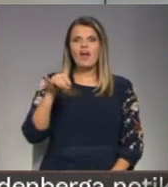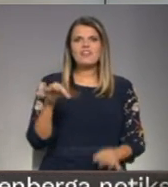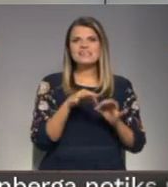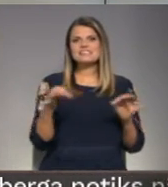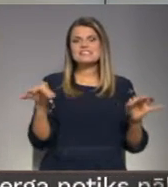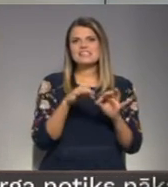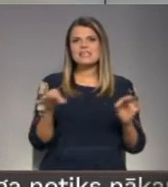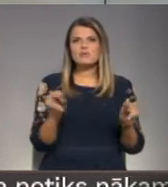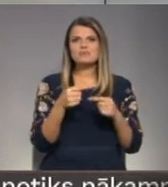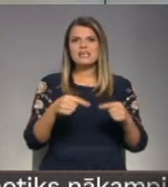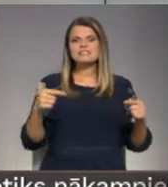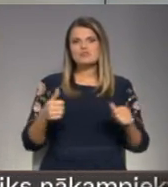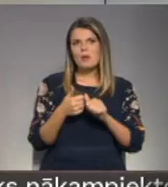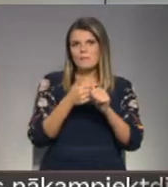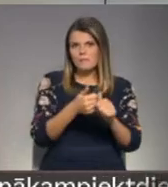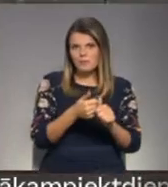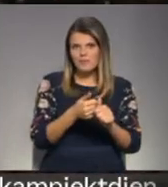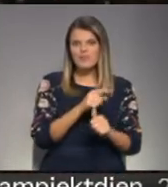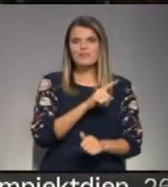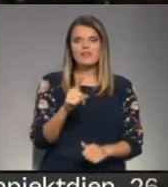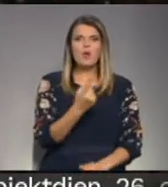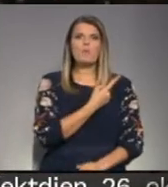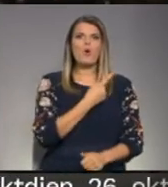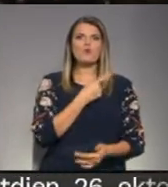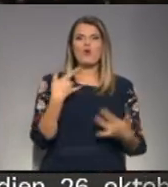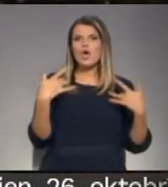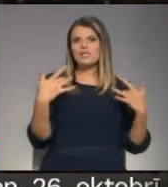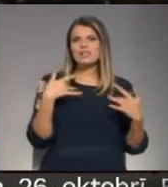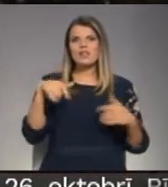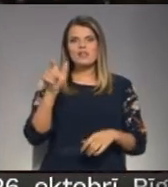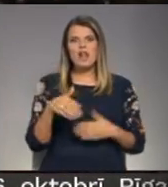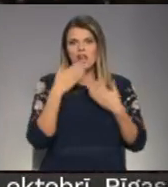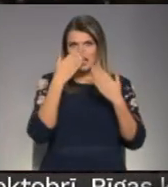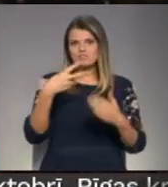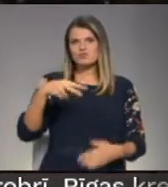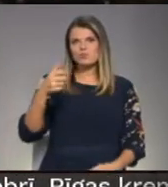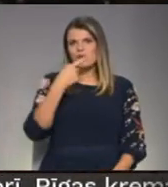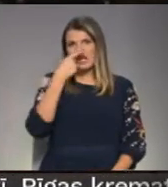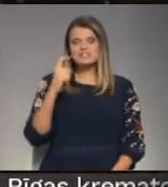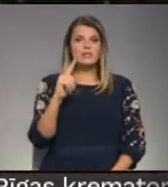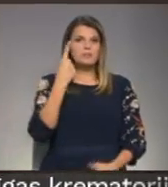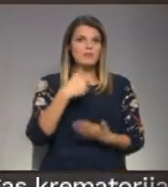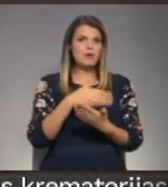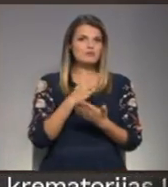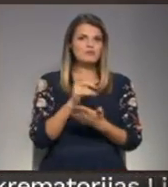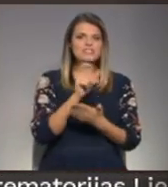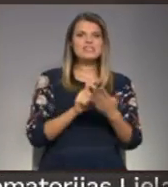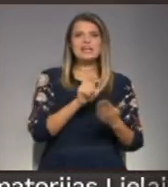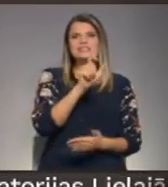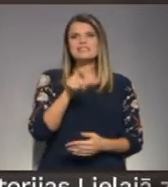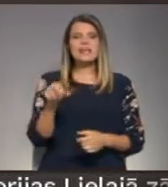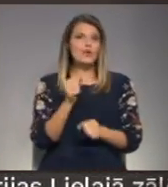pavadījumā. Būtībā tā ir Jakova Rafalsona mono izrāde, kurā aktieris lasīs 20. Gadsimta pirmās puses dzejnieku